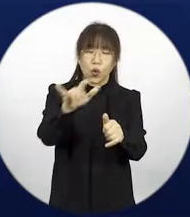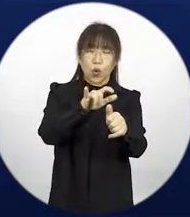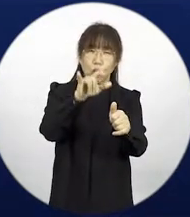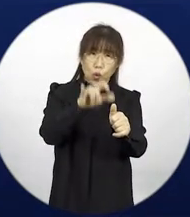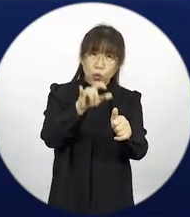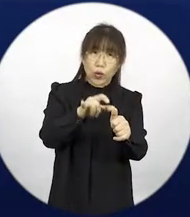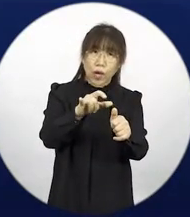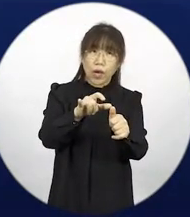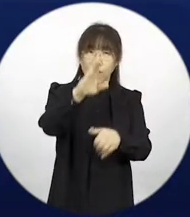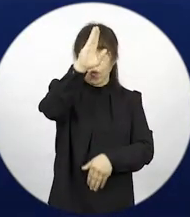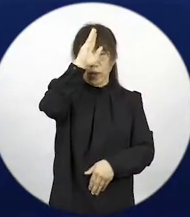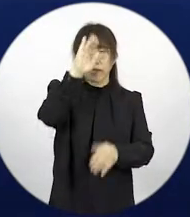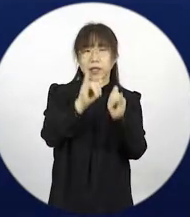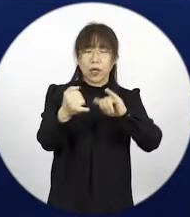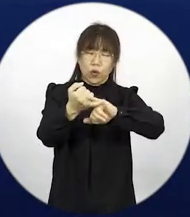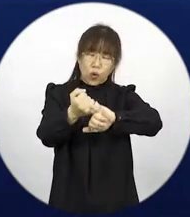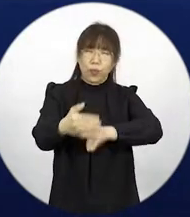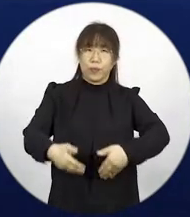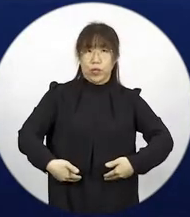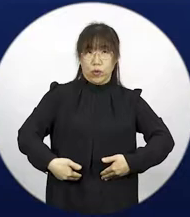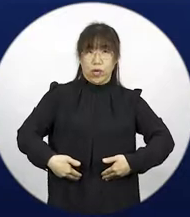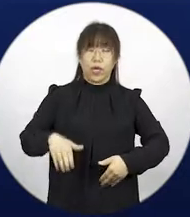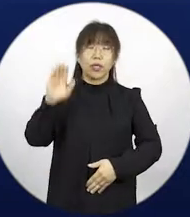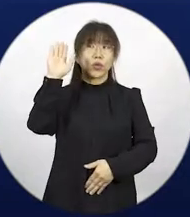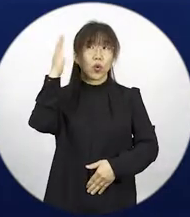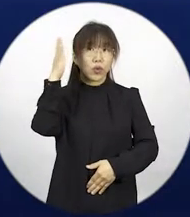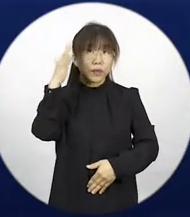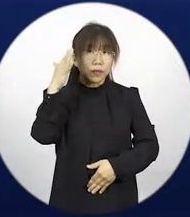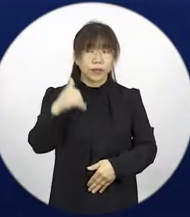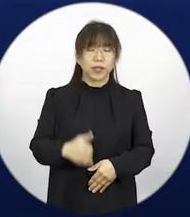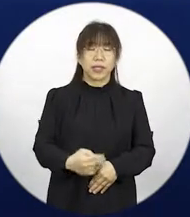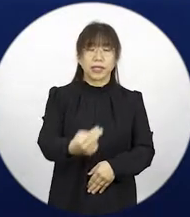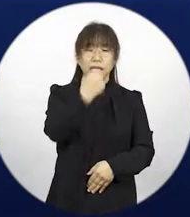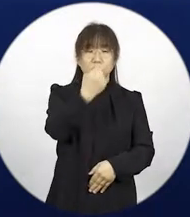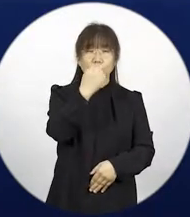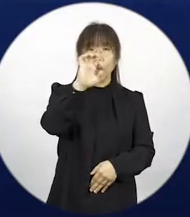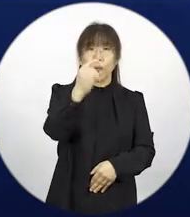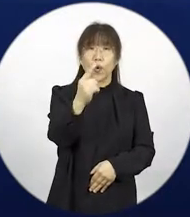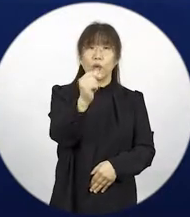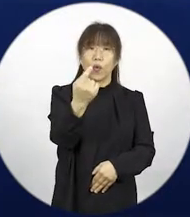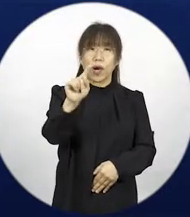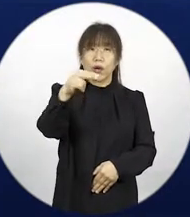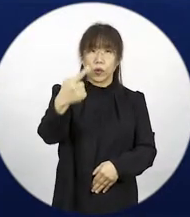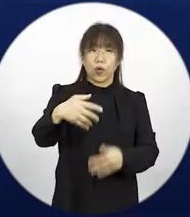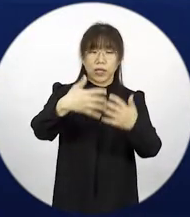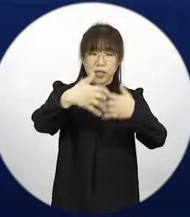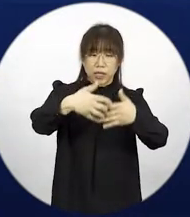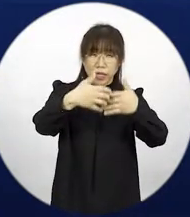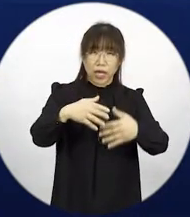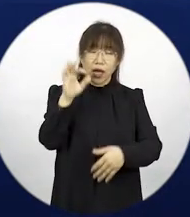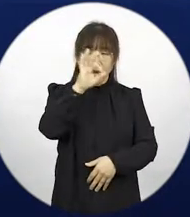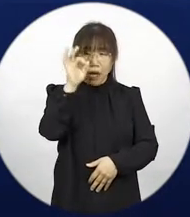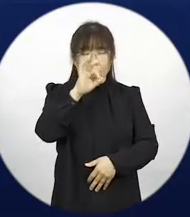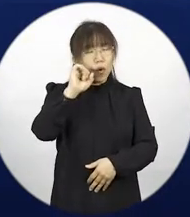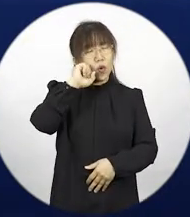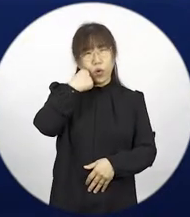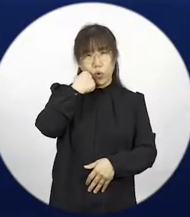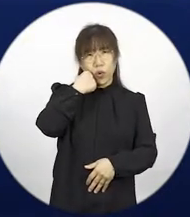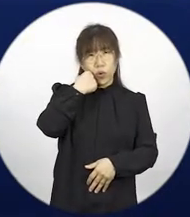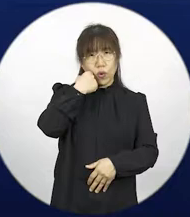기기인데요. 최근 집중관리 대상이 급증하면서 산소포화도 측정기 수급에 어려움을 겪고 있습니다.